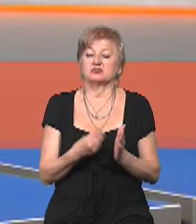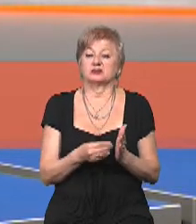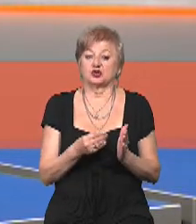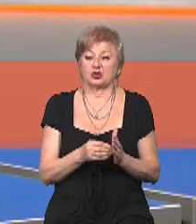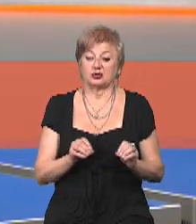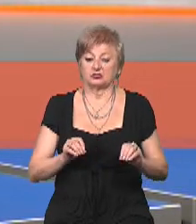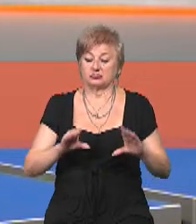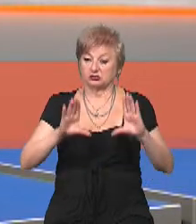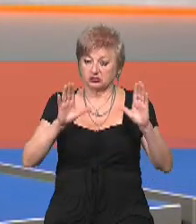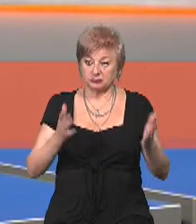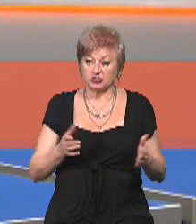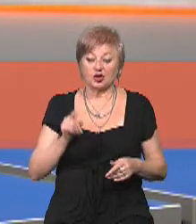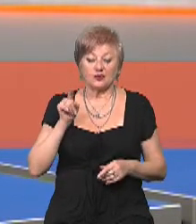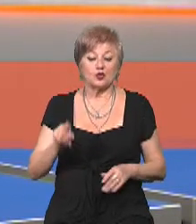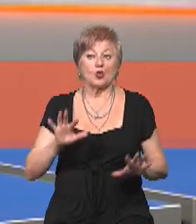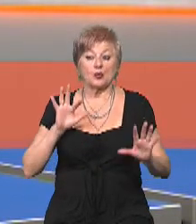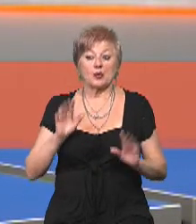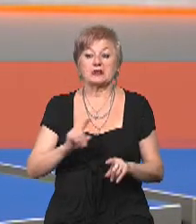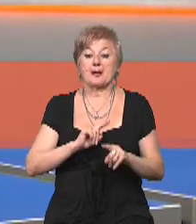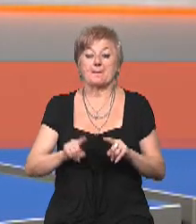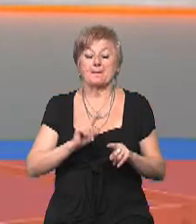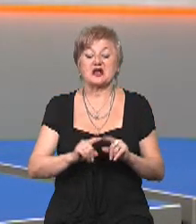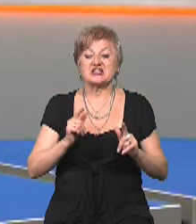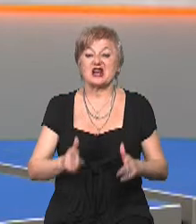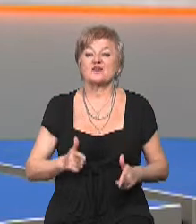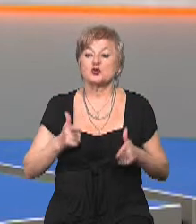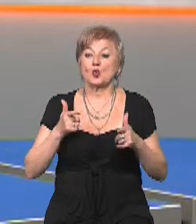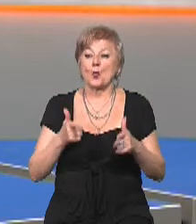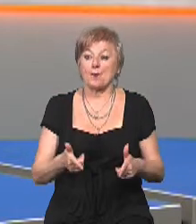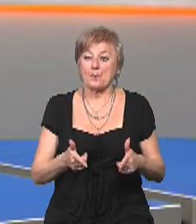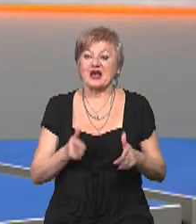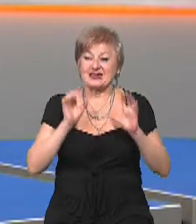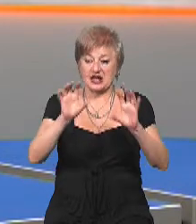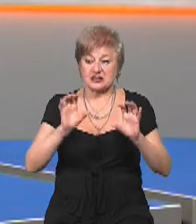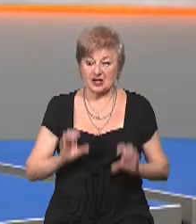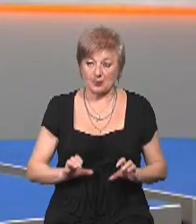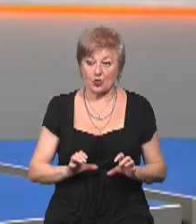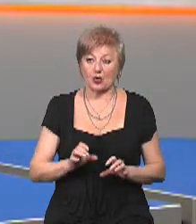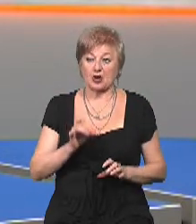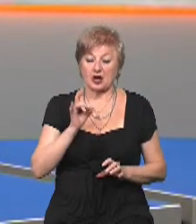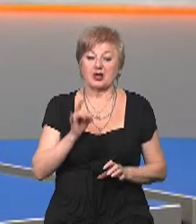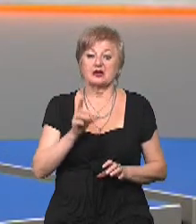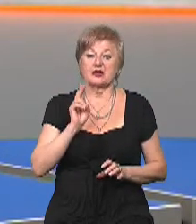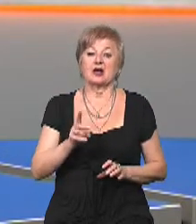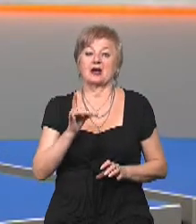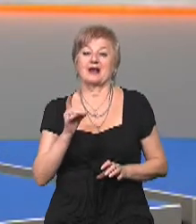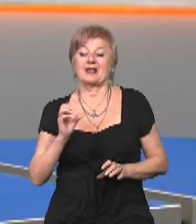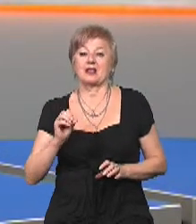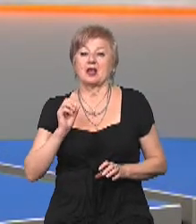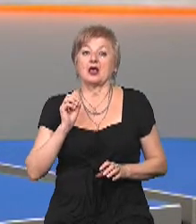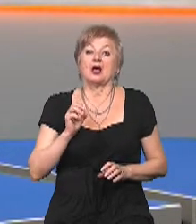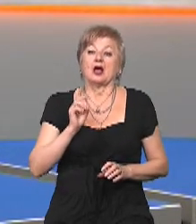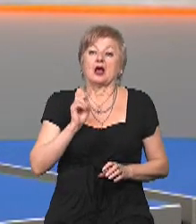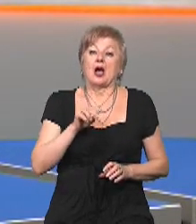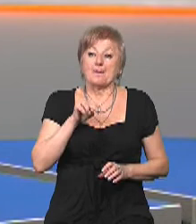тарифообразування, і на той момент швидкого вступлення цього закону НКРЕКП своїм